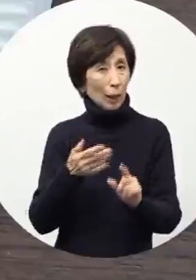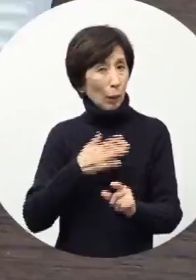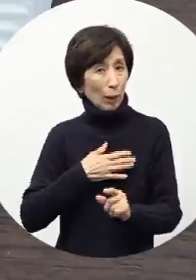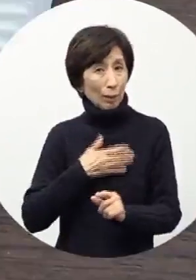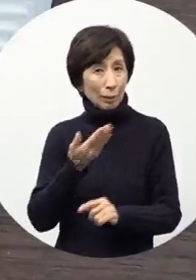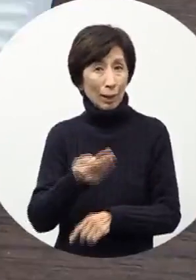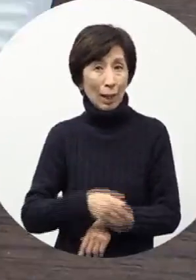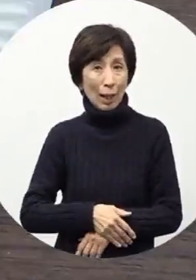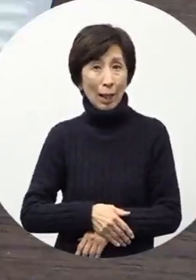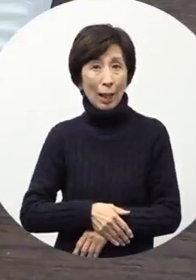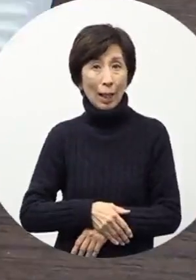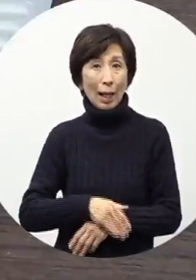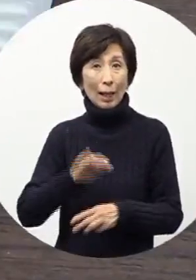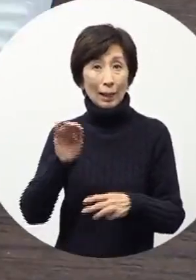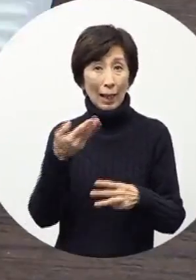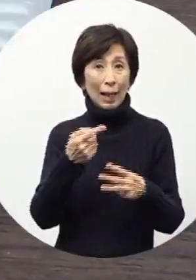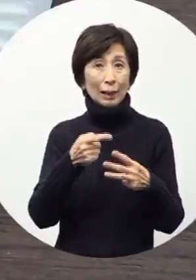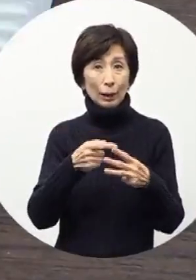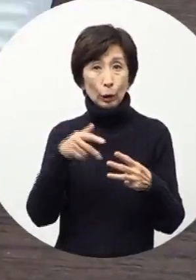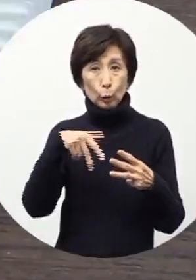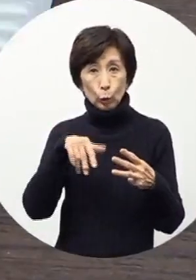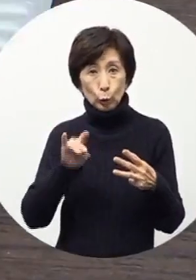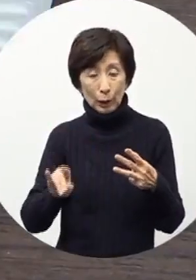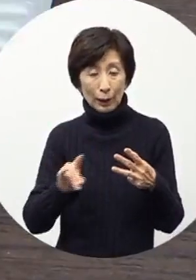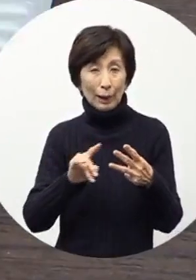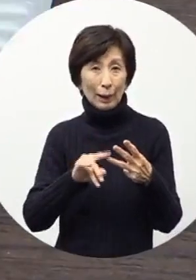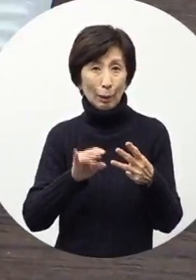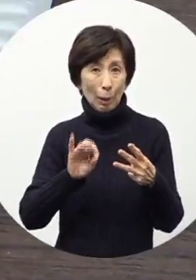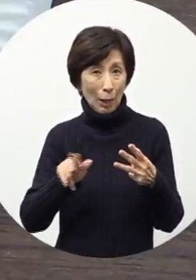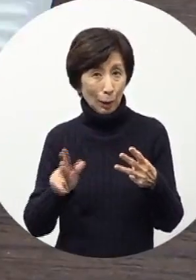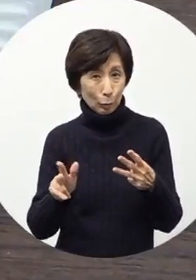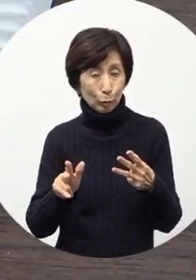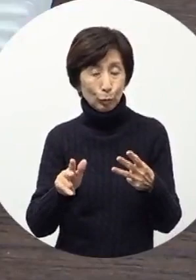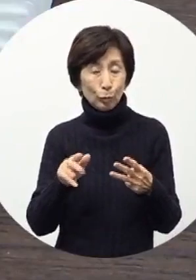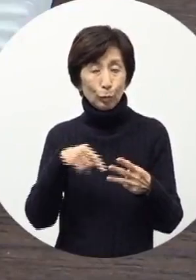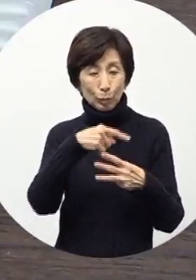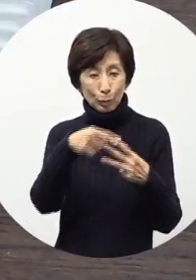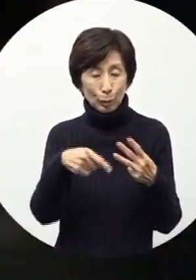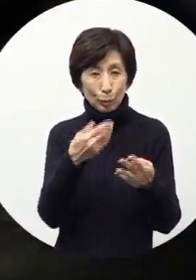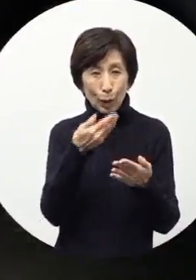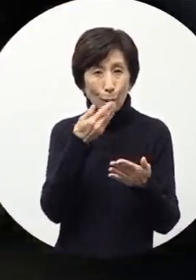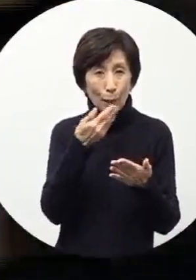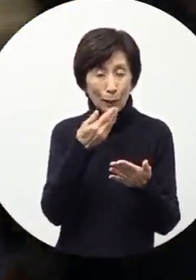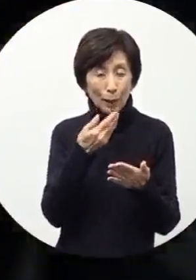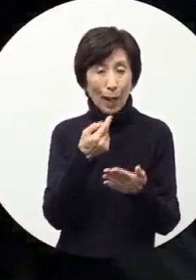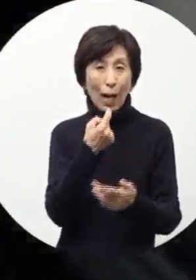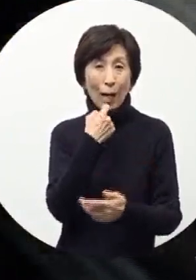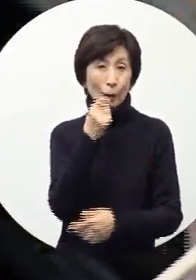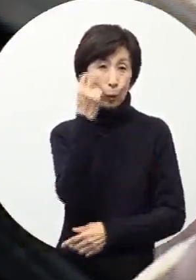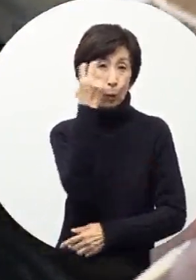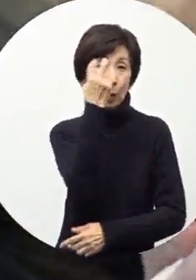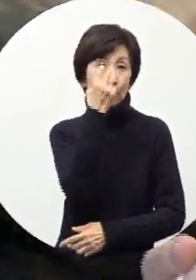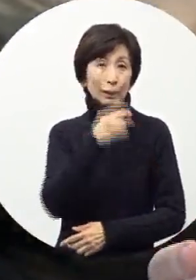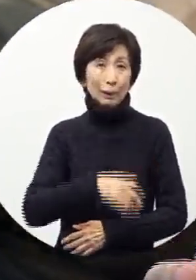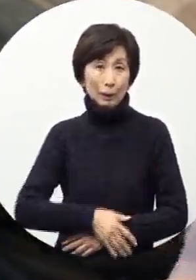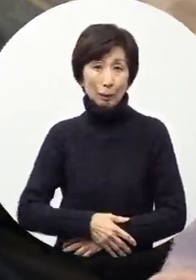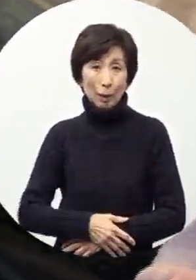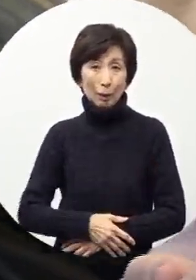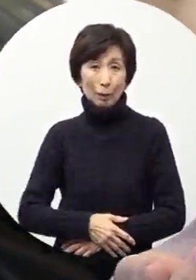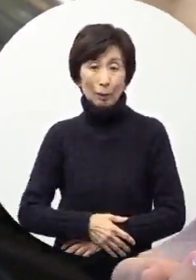タイ、スズキ、メバルのお刺身、一通り食べて味を確認。 いただきます。